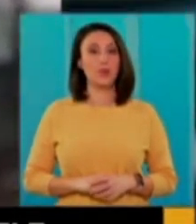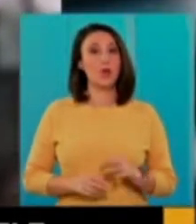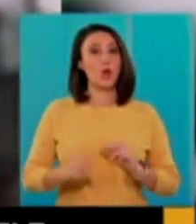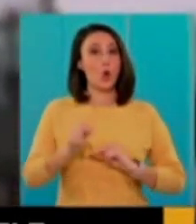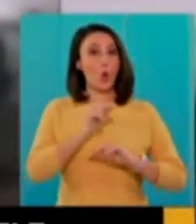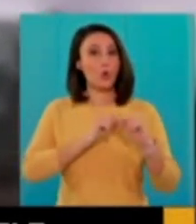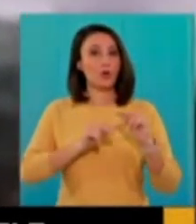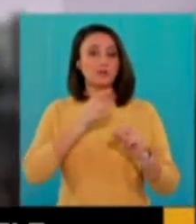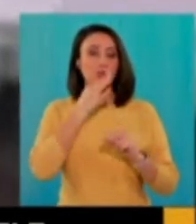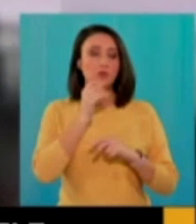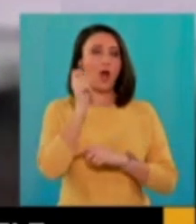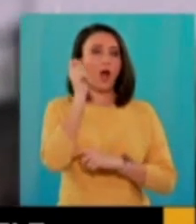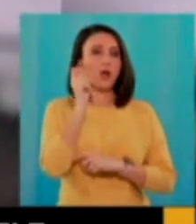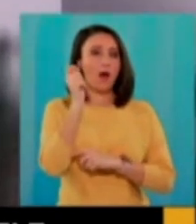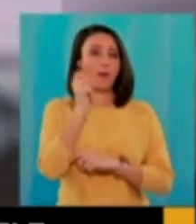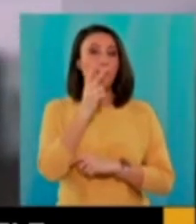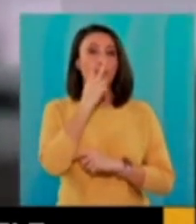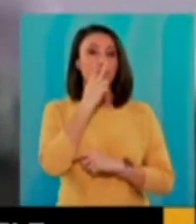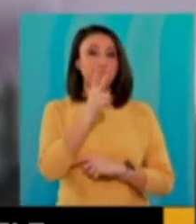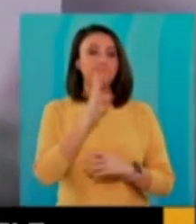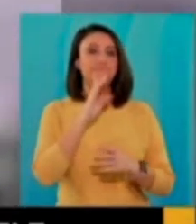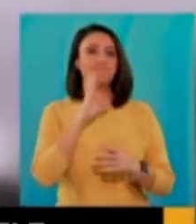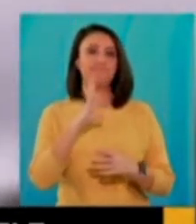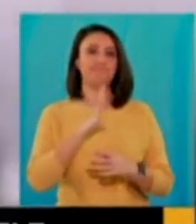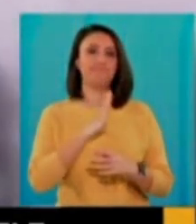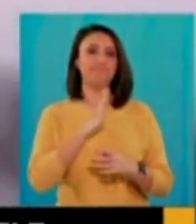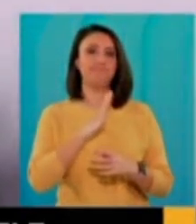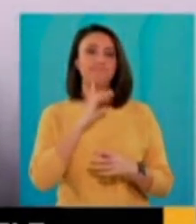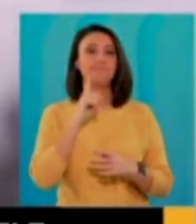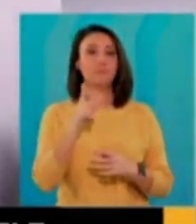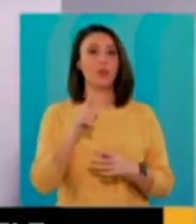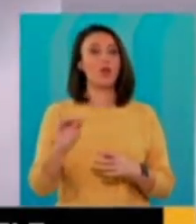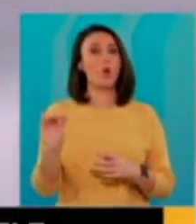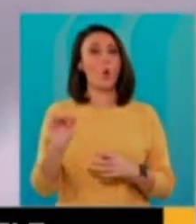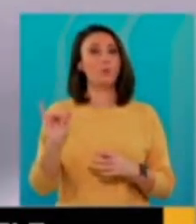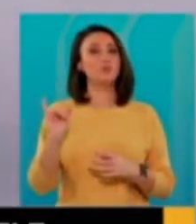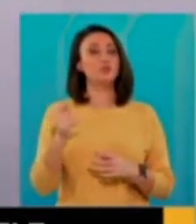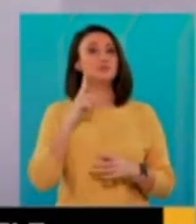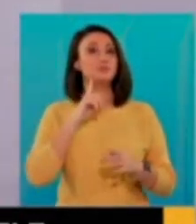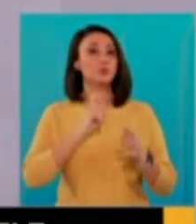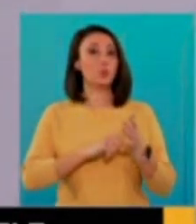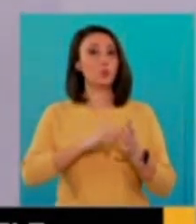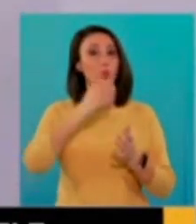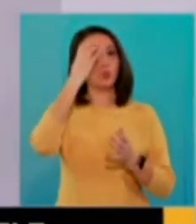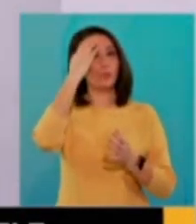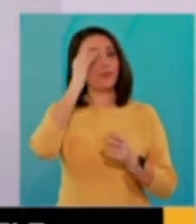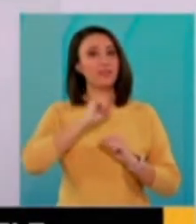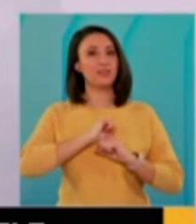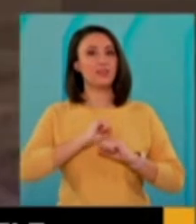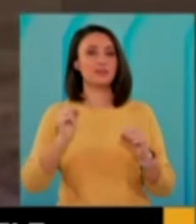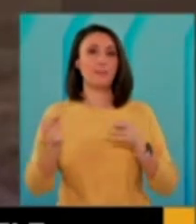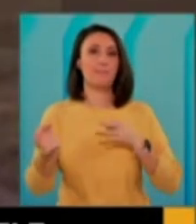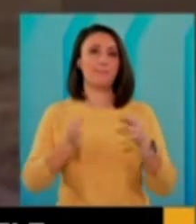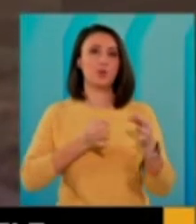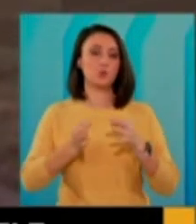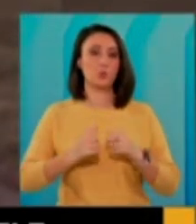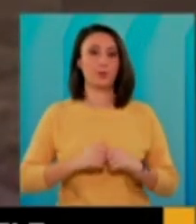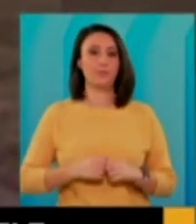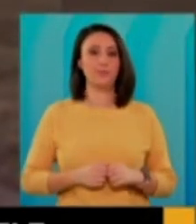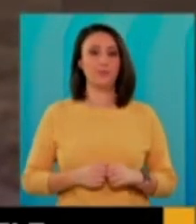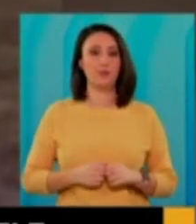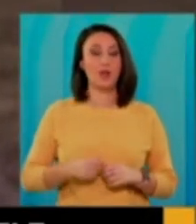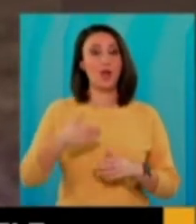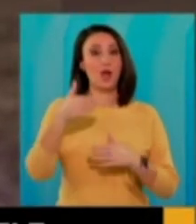Organizația a tras și un semnal de alarmă cu privire la riscurile la care sunt supuși aceștia și a cerut guvernului intensificarea măsurilor.